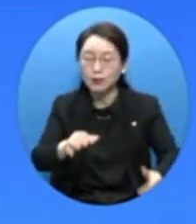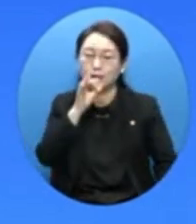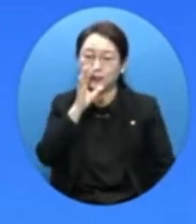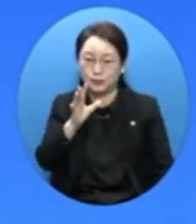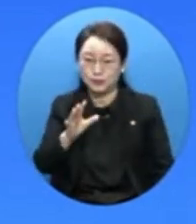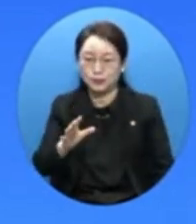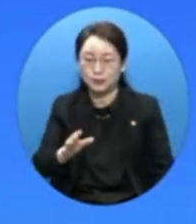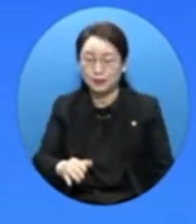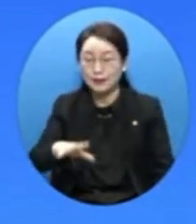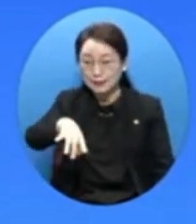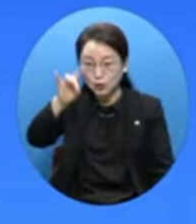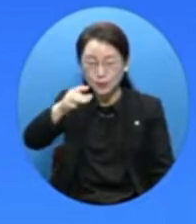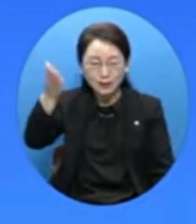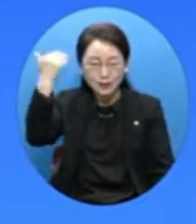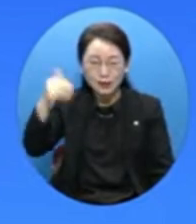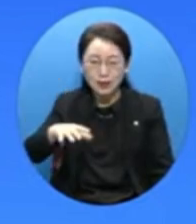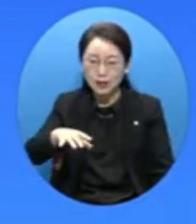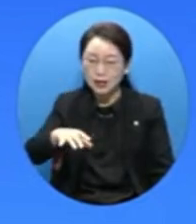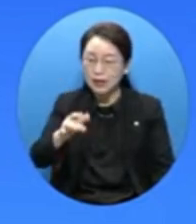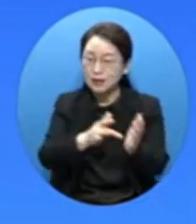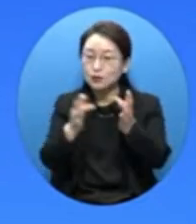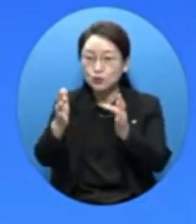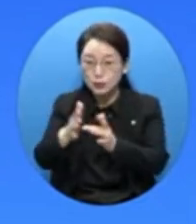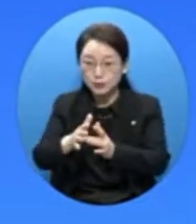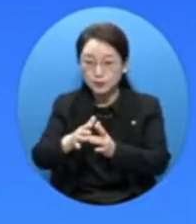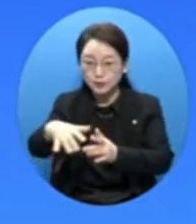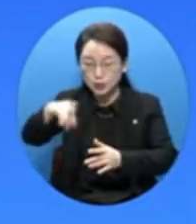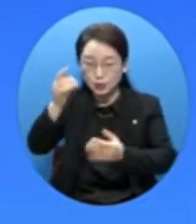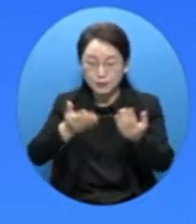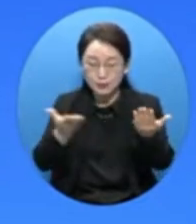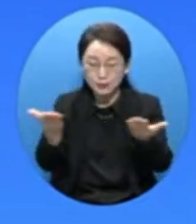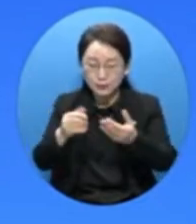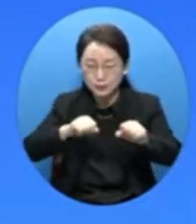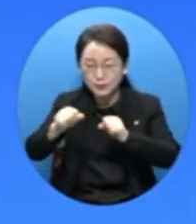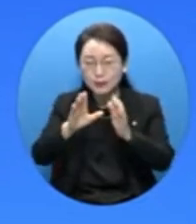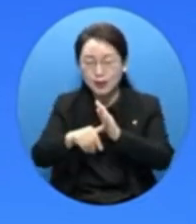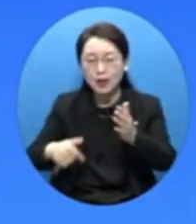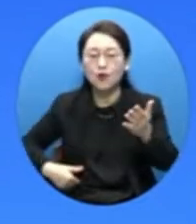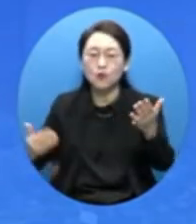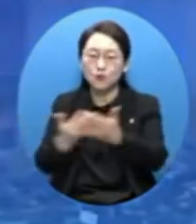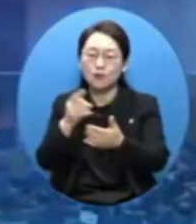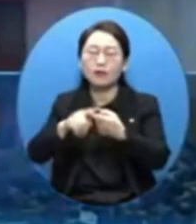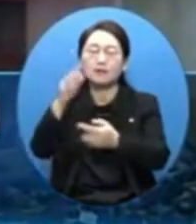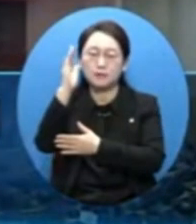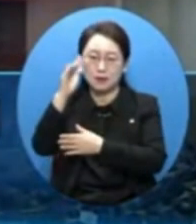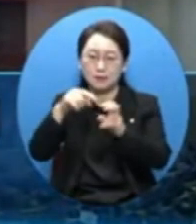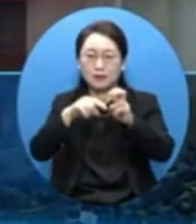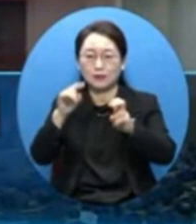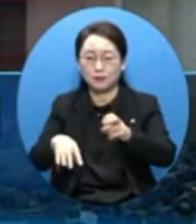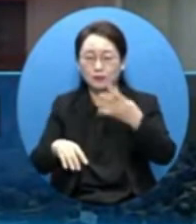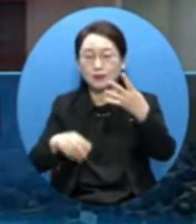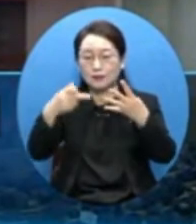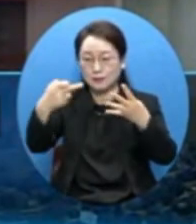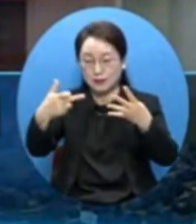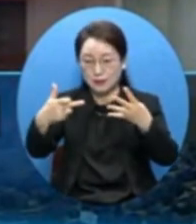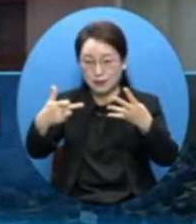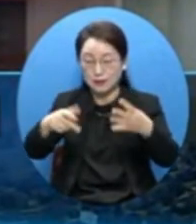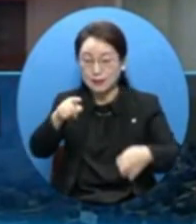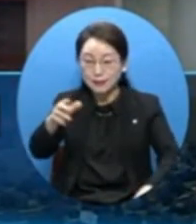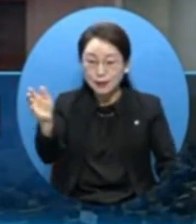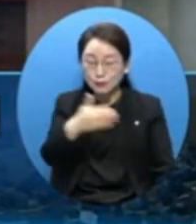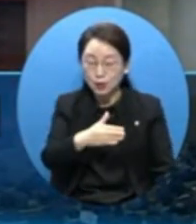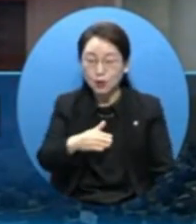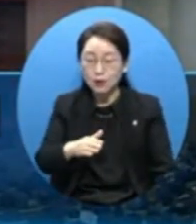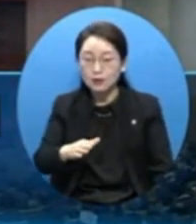공생의 초기에 예수님의 첫 번째 메시지가 바로 회개에 대한 메시지였습니다. 마태복음 4장 17절입니다. 이때부터 예수께서